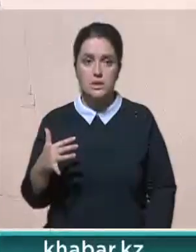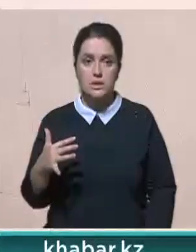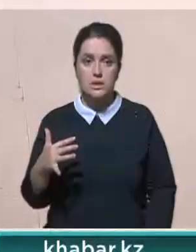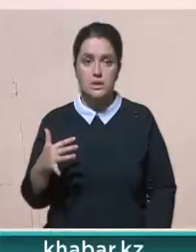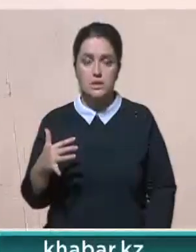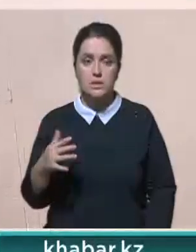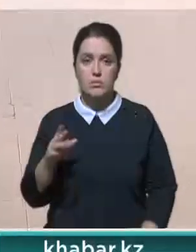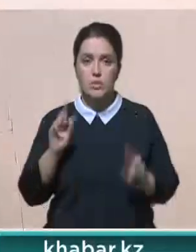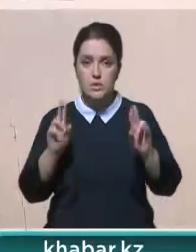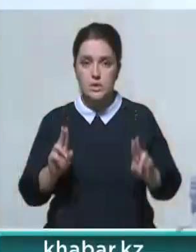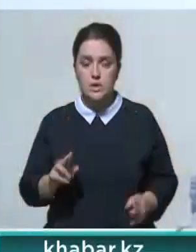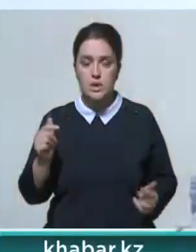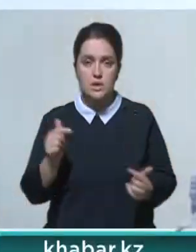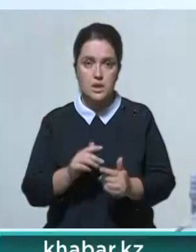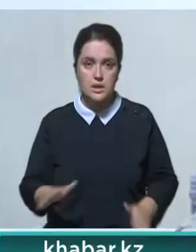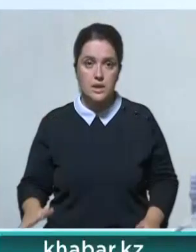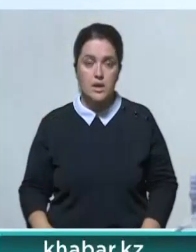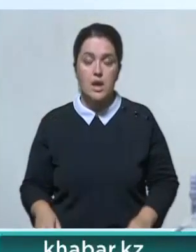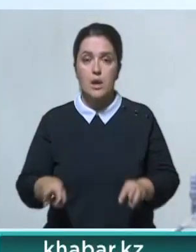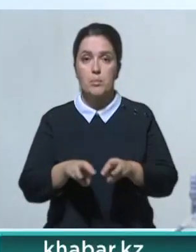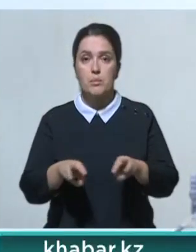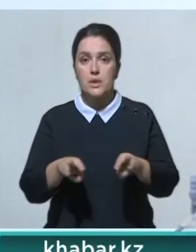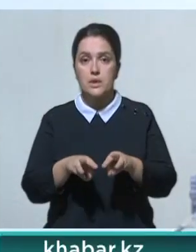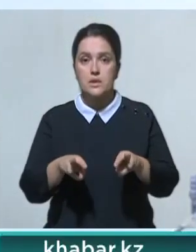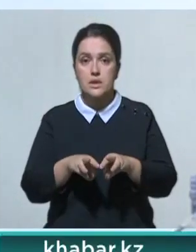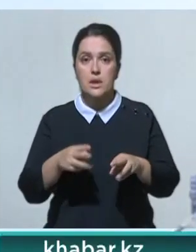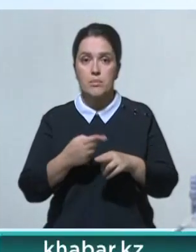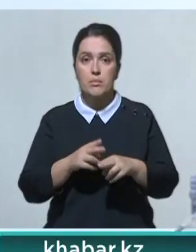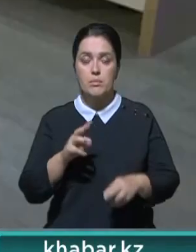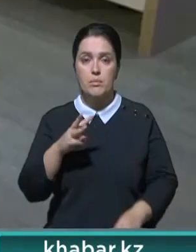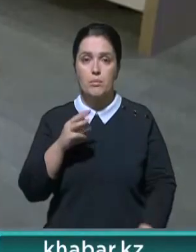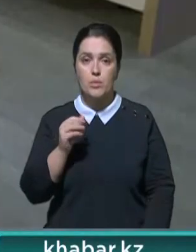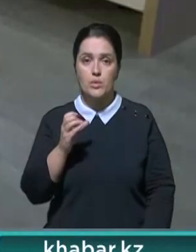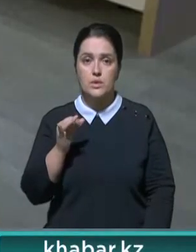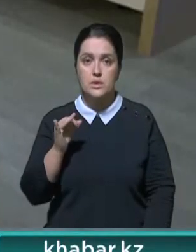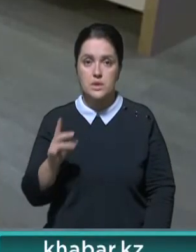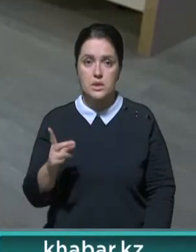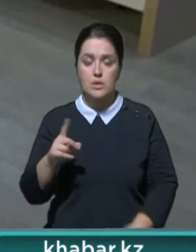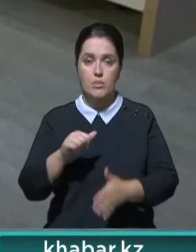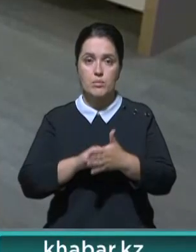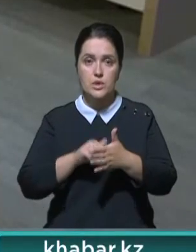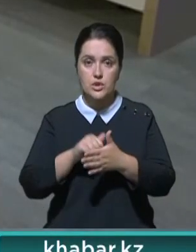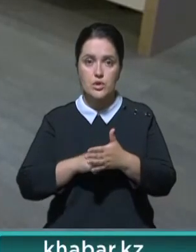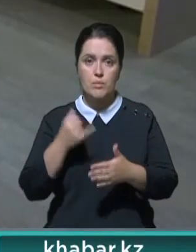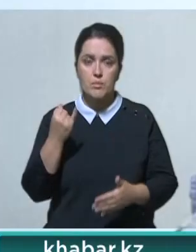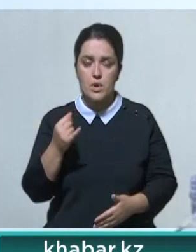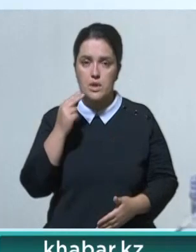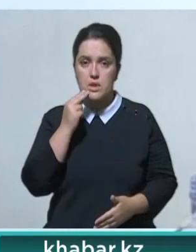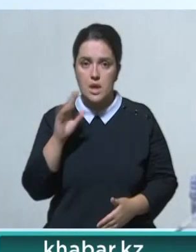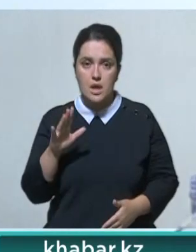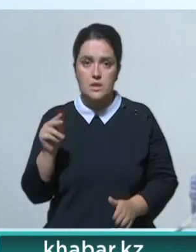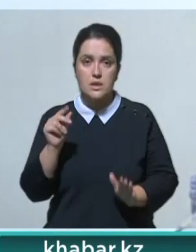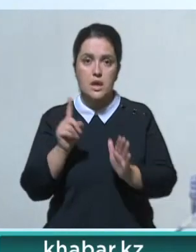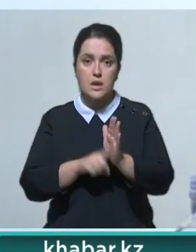по стандартам не соответствует. Тогда министр профильного ведомства Багдад Мусин одной из причин плохого качества интернета назвал